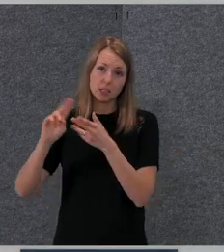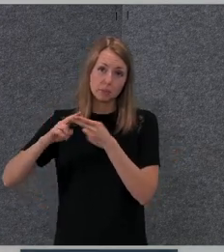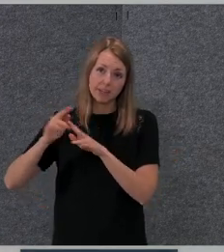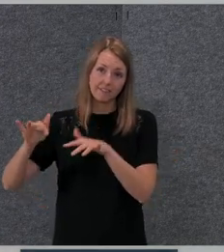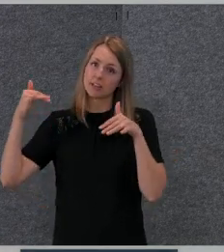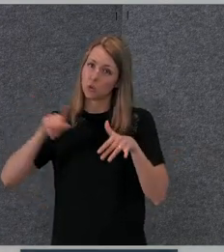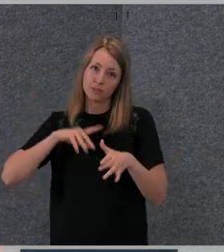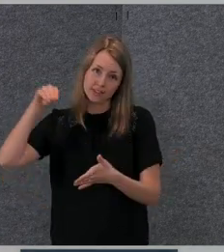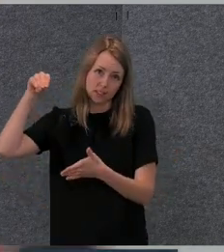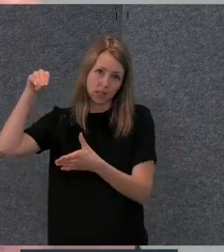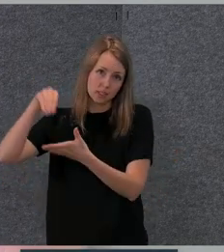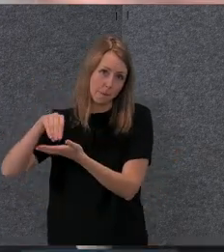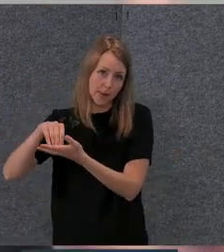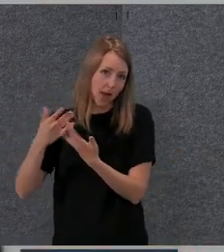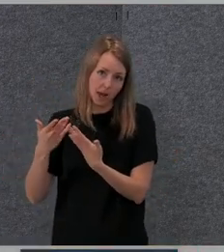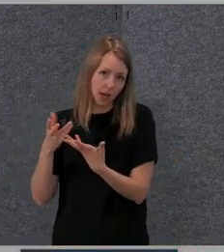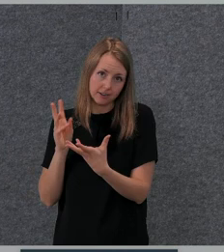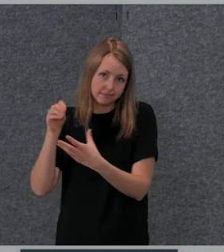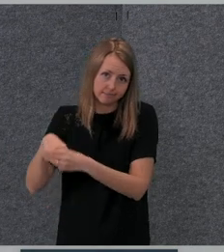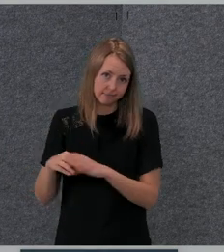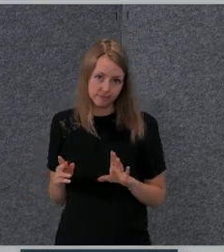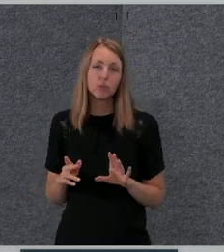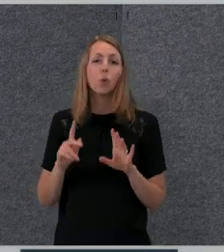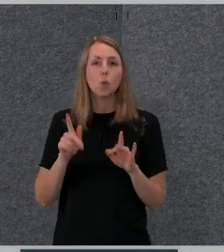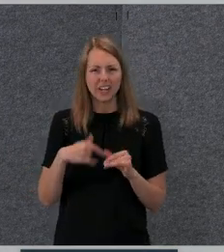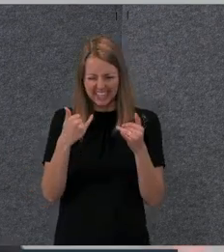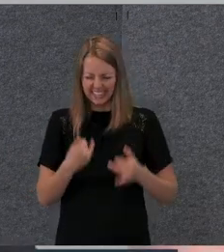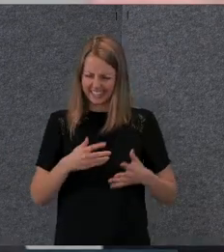Landesmitgliederversammlung. Und hatte dann aber den Impuls aufgrund der Krise im